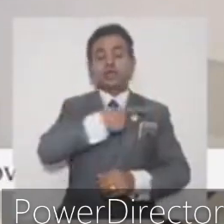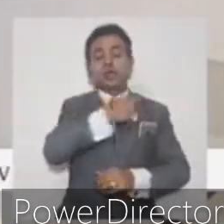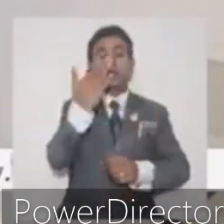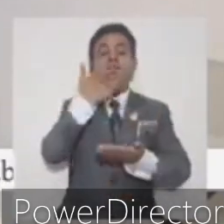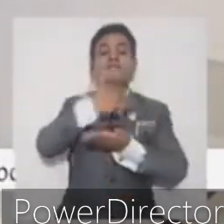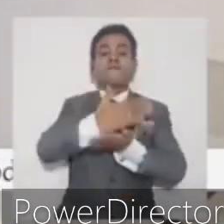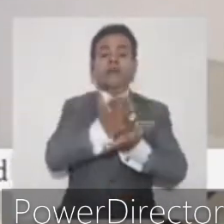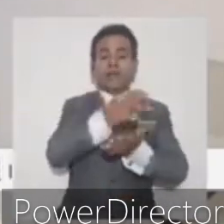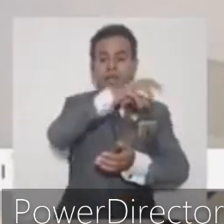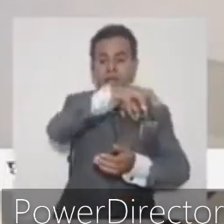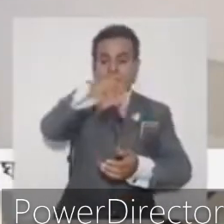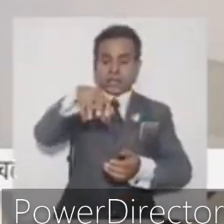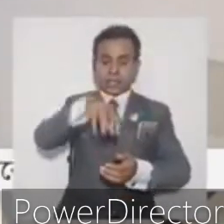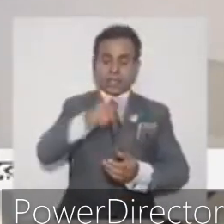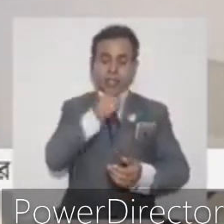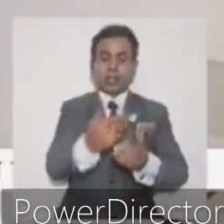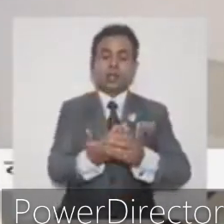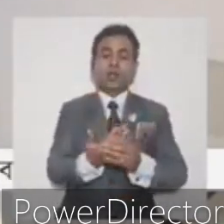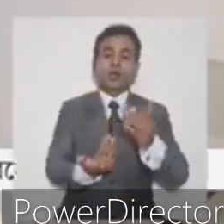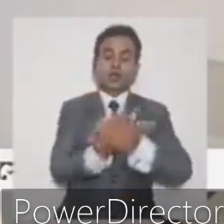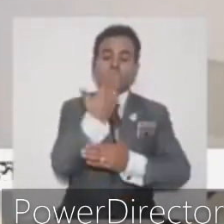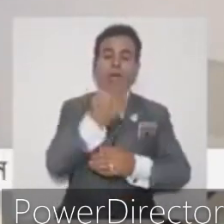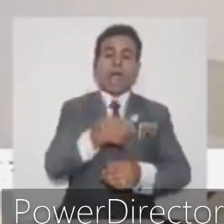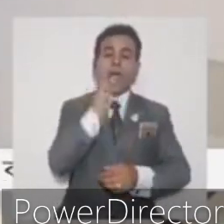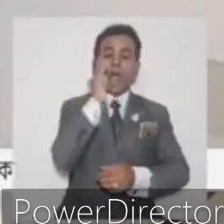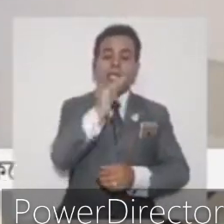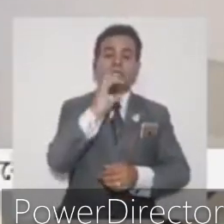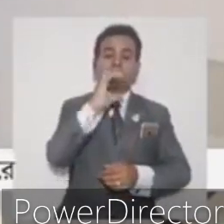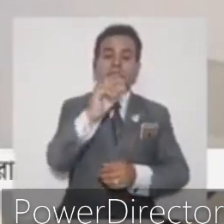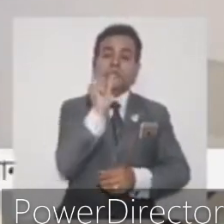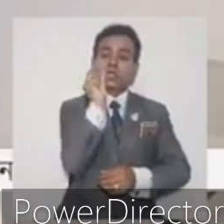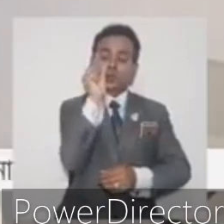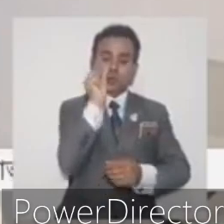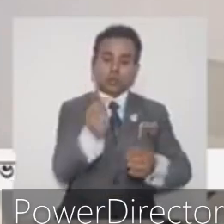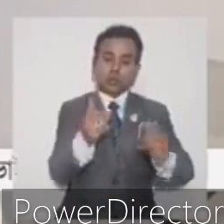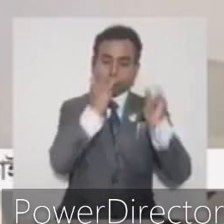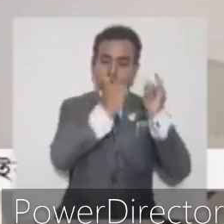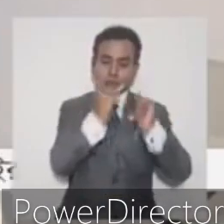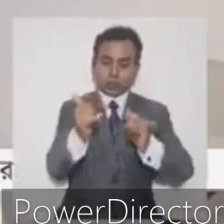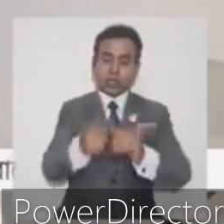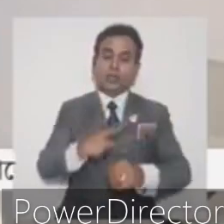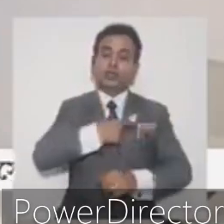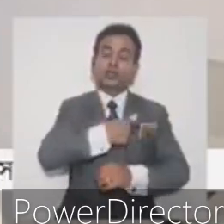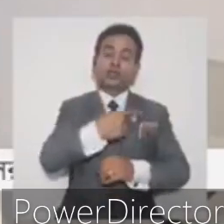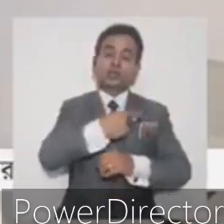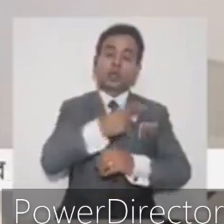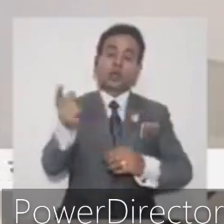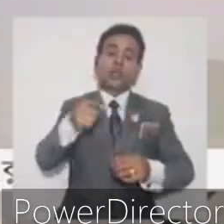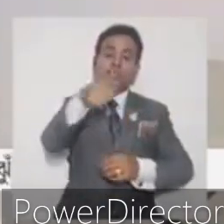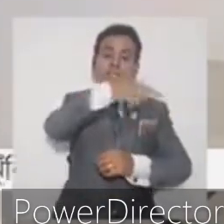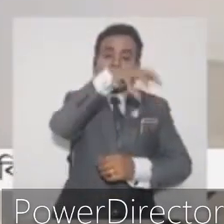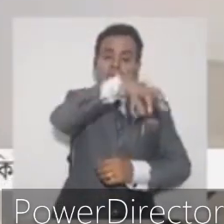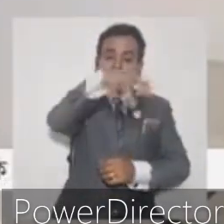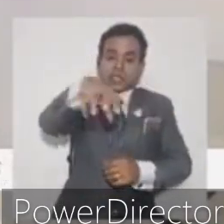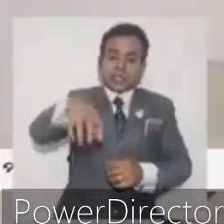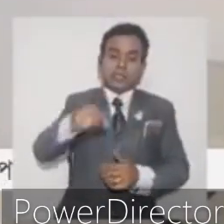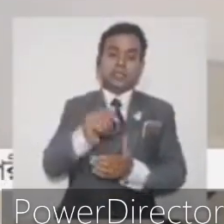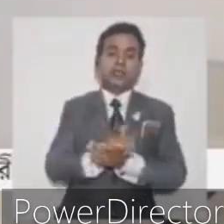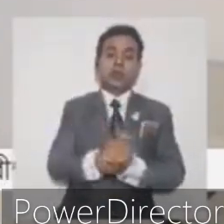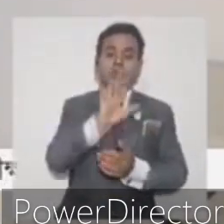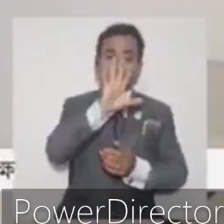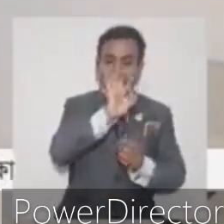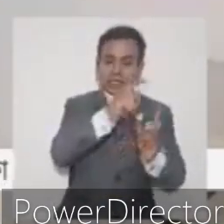50 থেকে 100 বেডের কোভিড হাসপাতাল আমরা প্রস্তুত রেখেছি। বেসরকারি